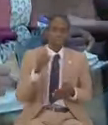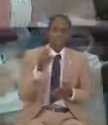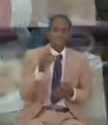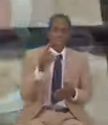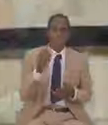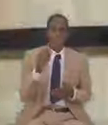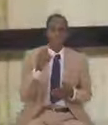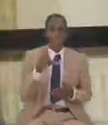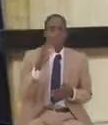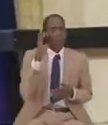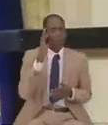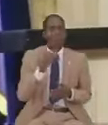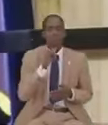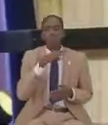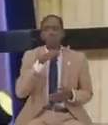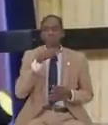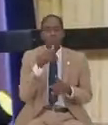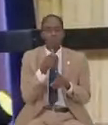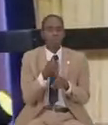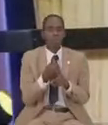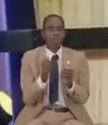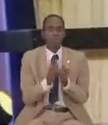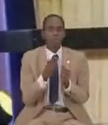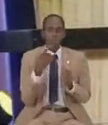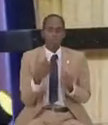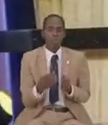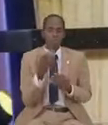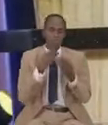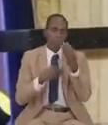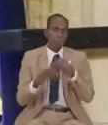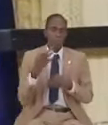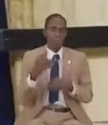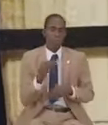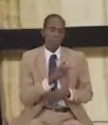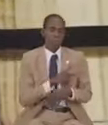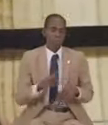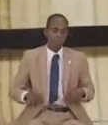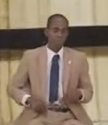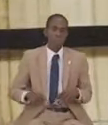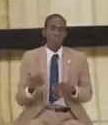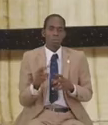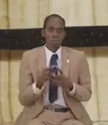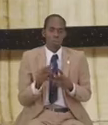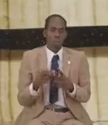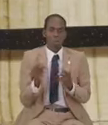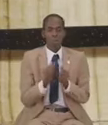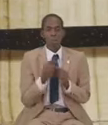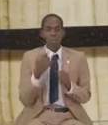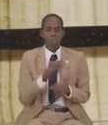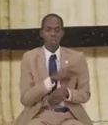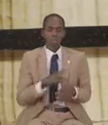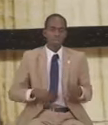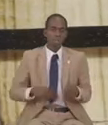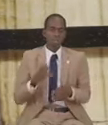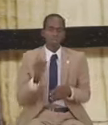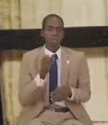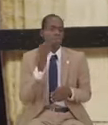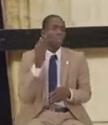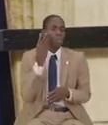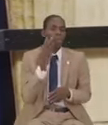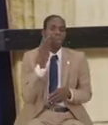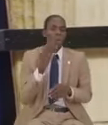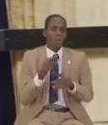celui par les mecs du roi et pas le vin dans le roi buvait et les prières